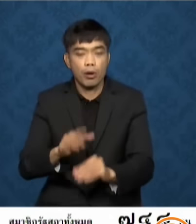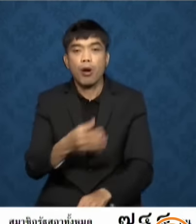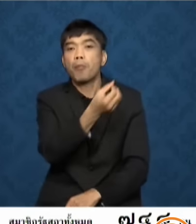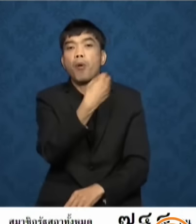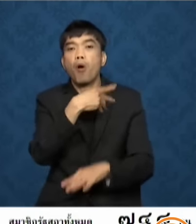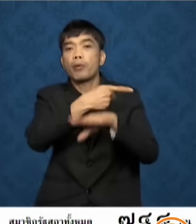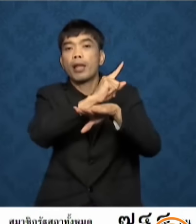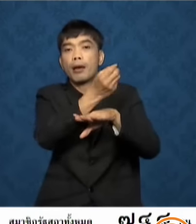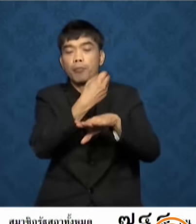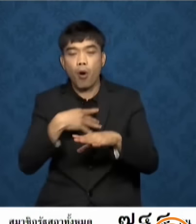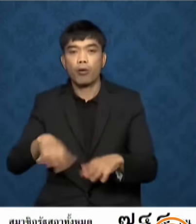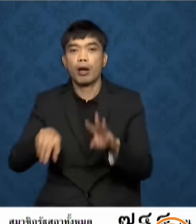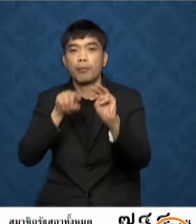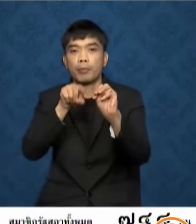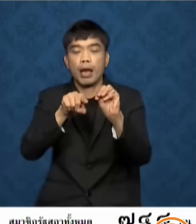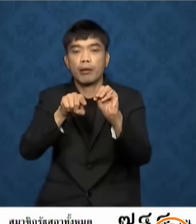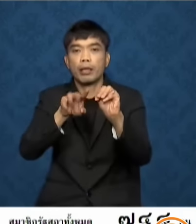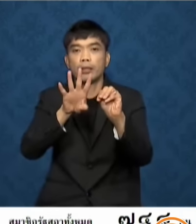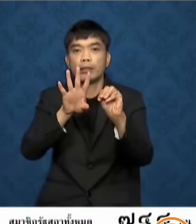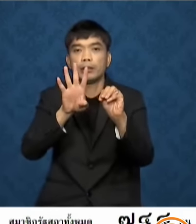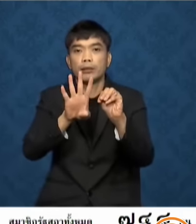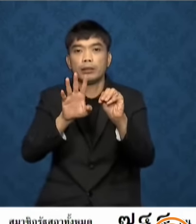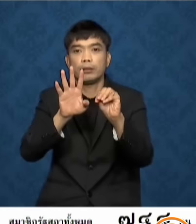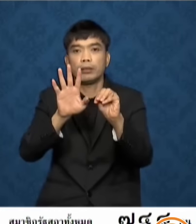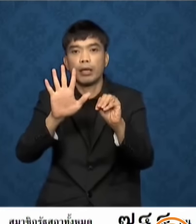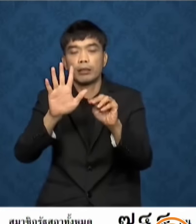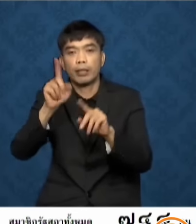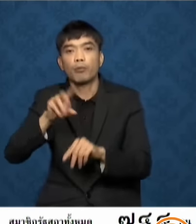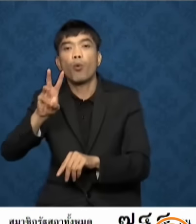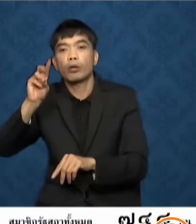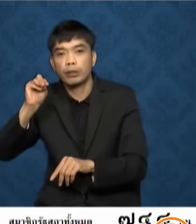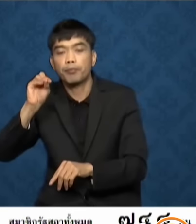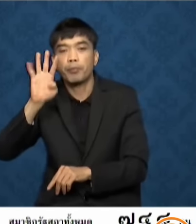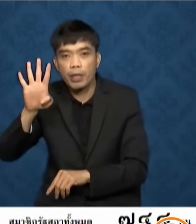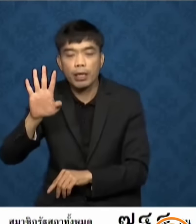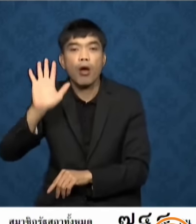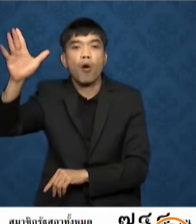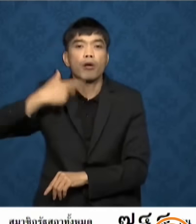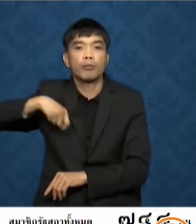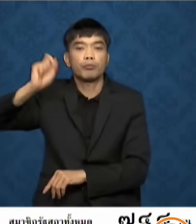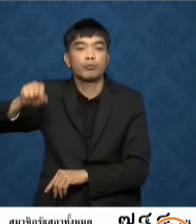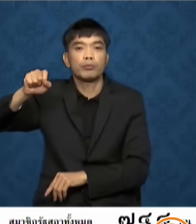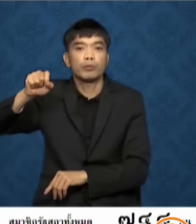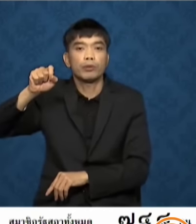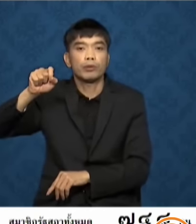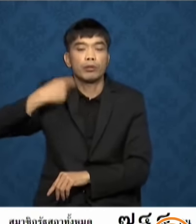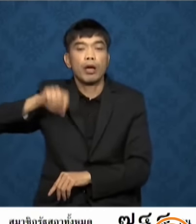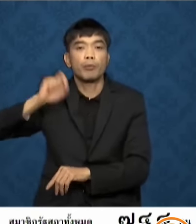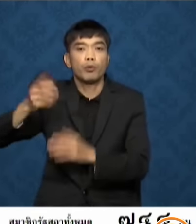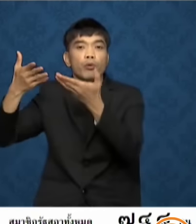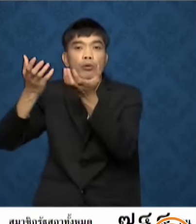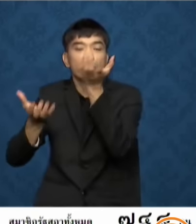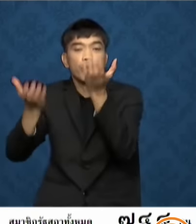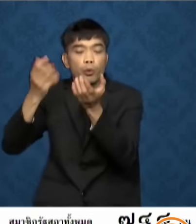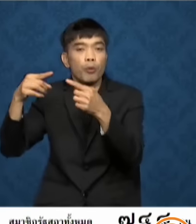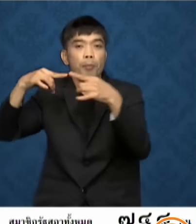ศาวนูนที่ 4 ทัพ 2-5-64ผมกขอยืนยนกัทปวุธธภาครับที่ปัจุบปฏิบัหนาท